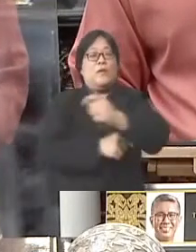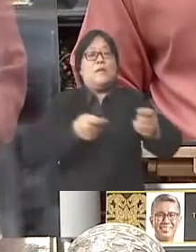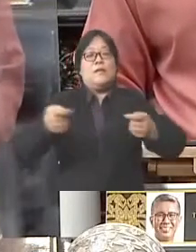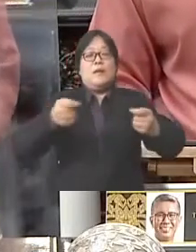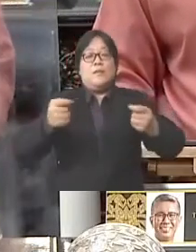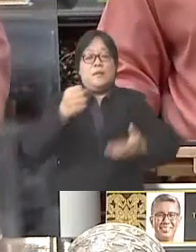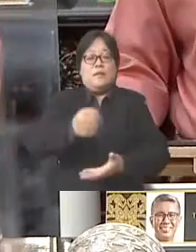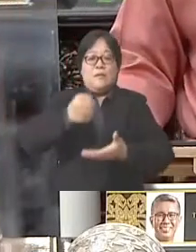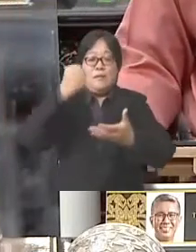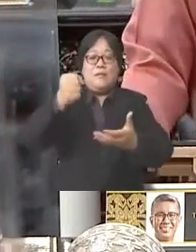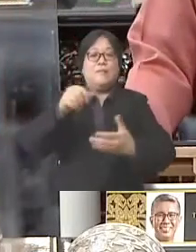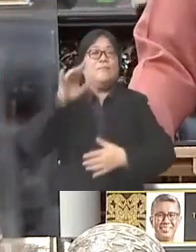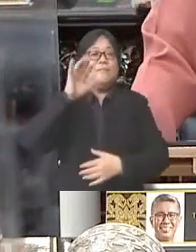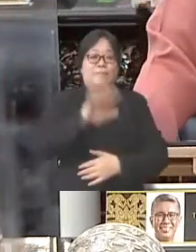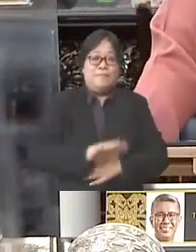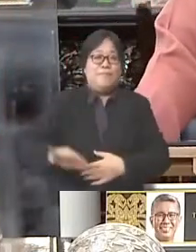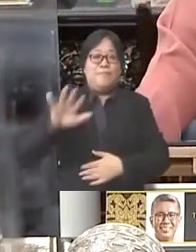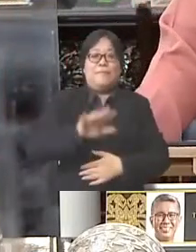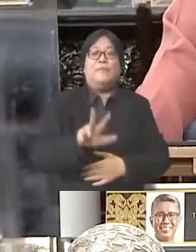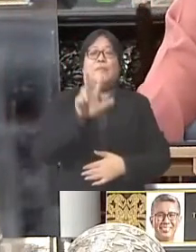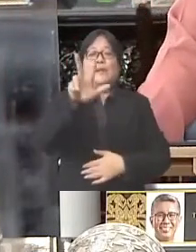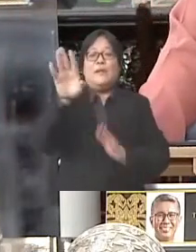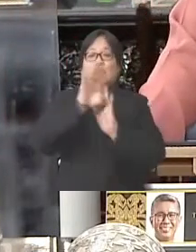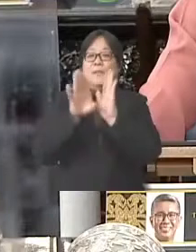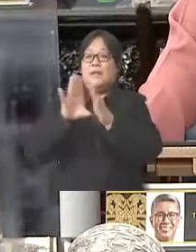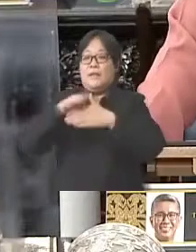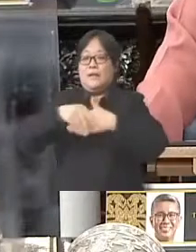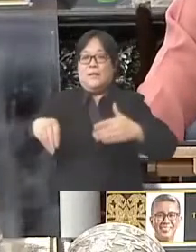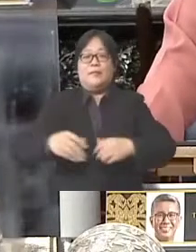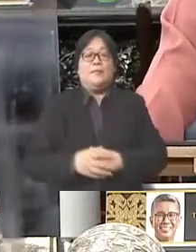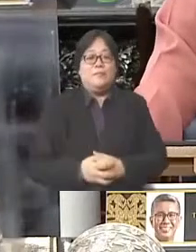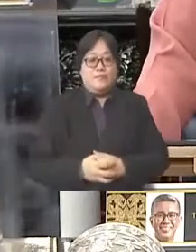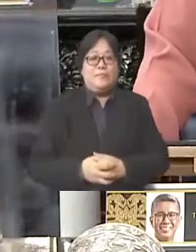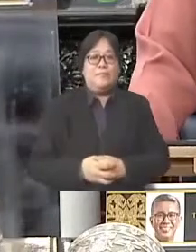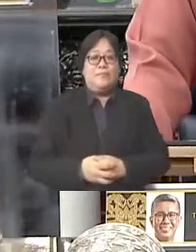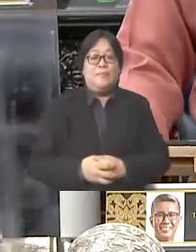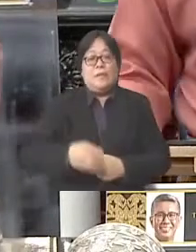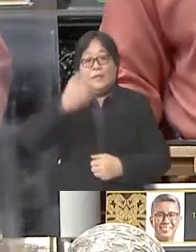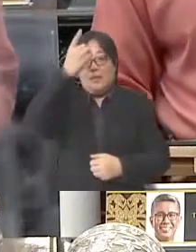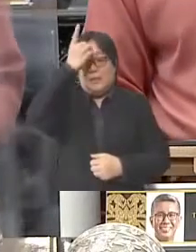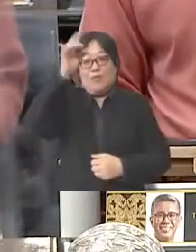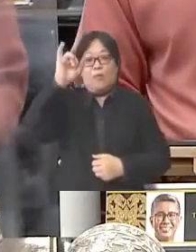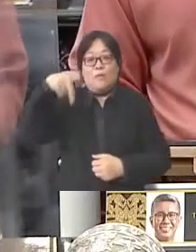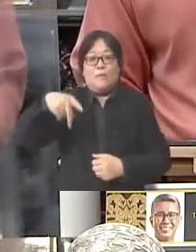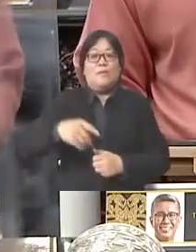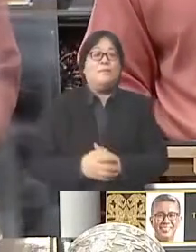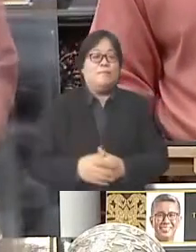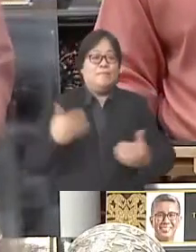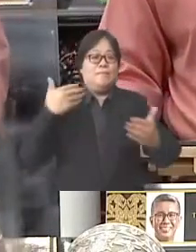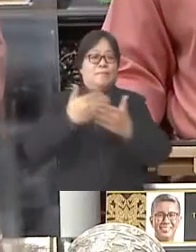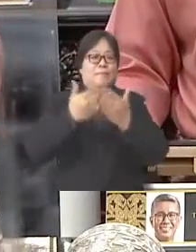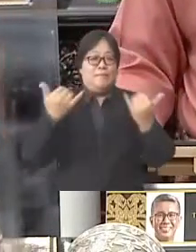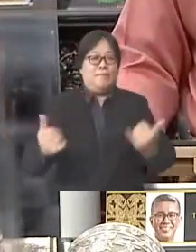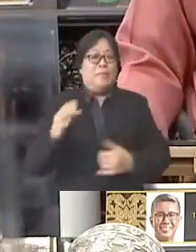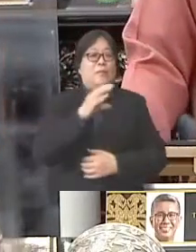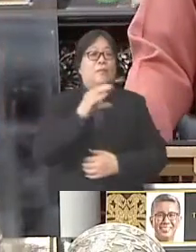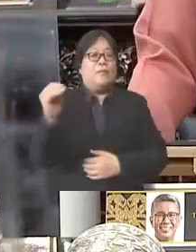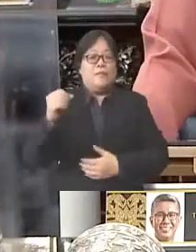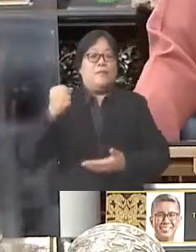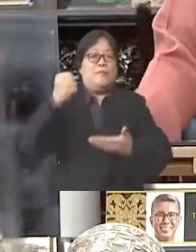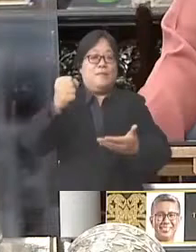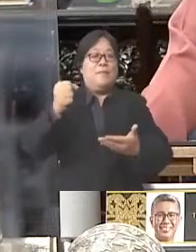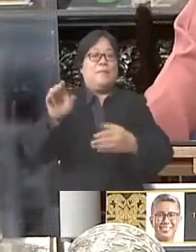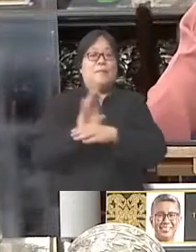bentak bir dana bersyukur dan kurangnya 3 pilihan menjadi Hai jatuh jadi petua sehingga kini carikan